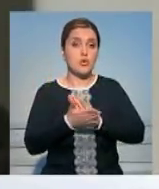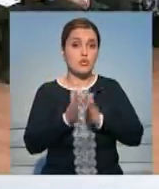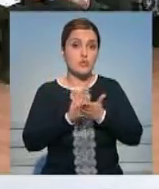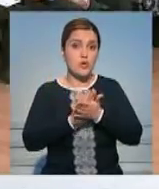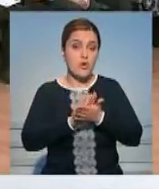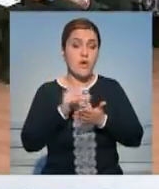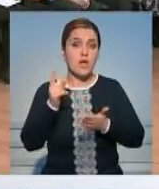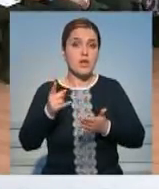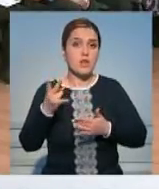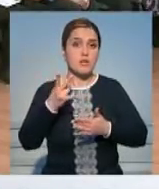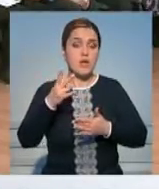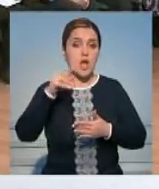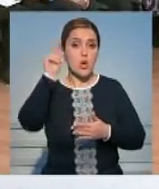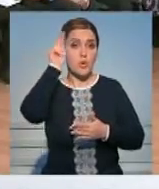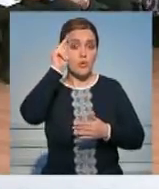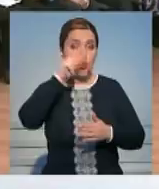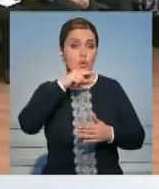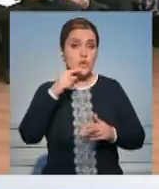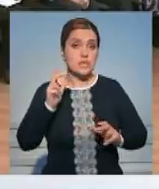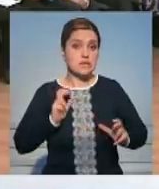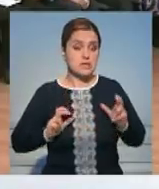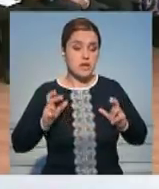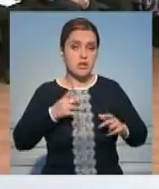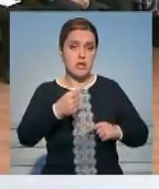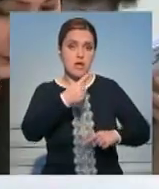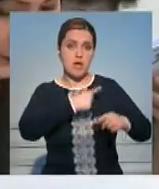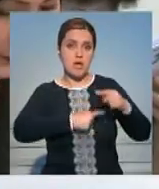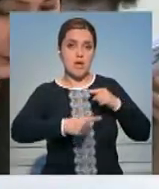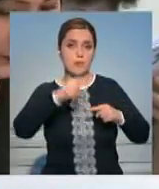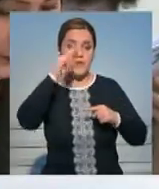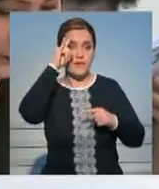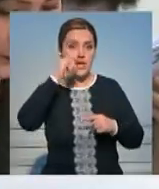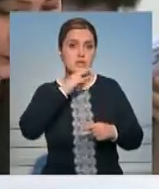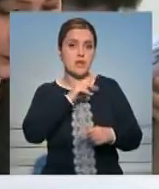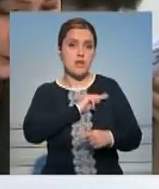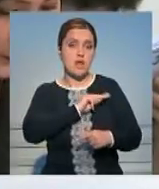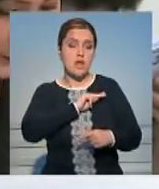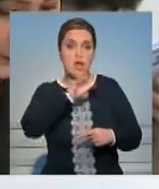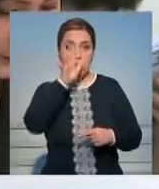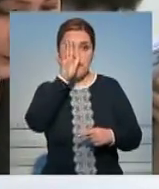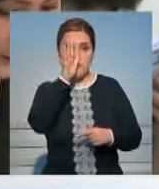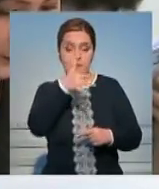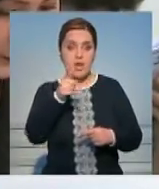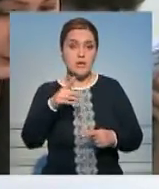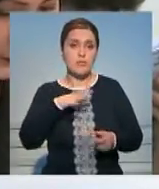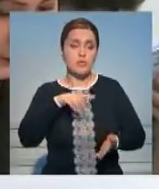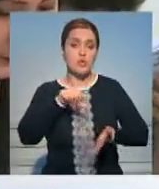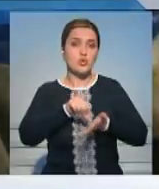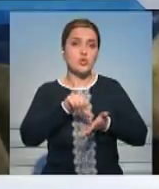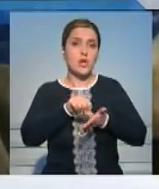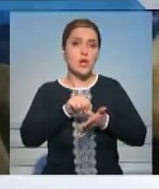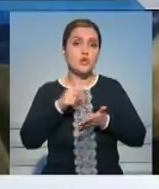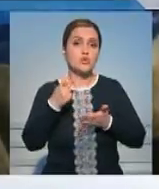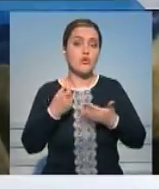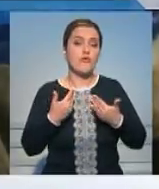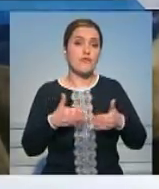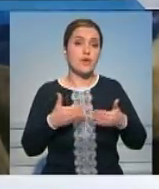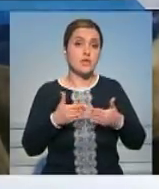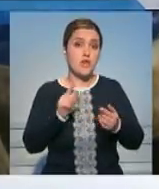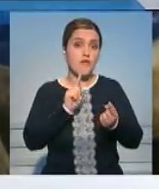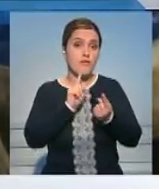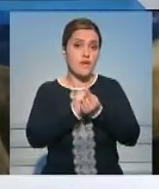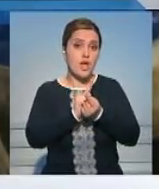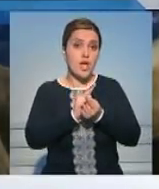специалистов вернуться в Казахстан и отработать в стране минимум 5 лет. В форуме приняли участие 100 выпускников разных лет. По мнению организаторов, такая встреча